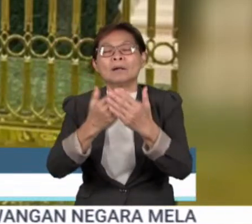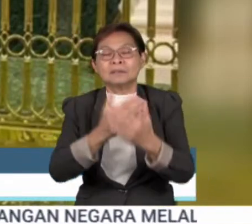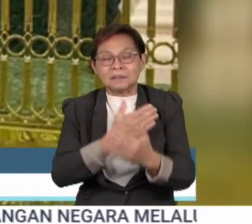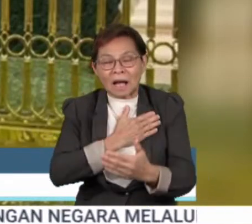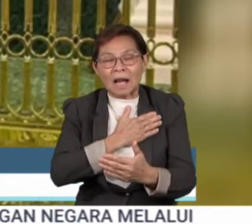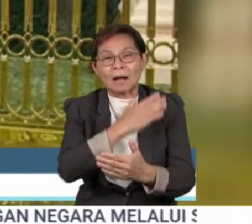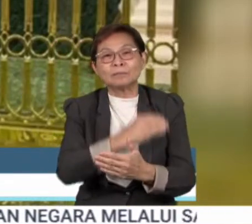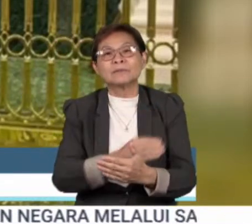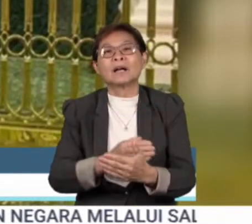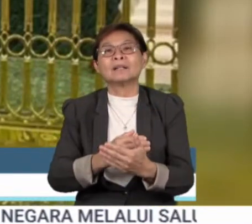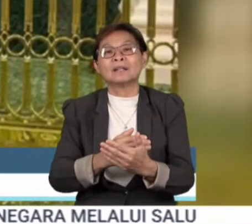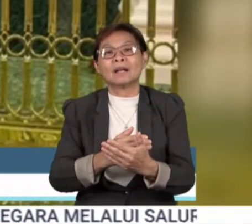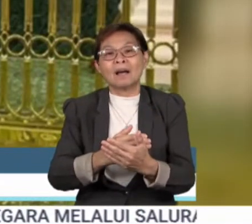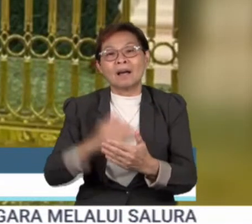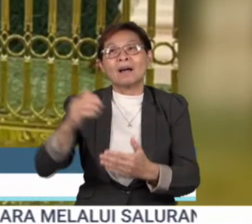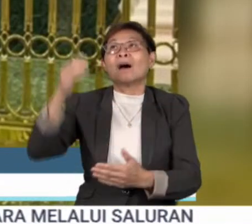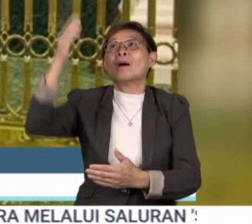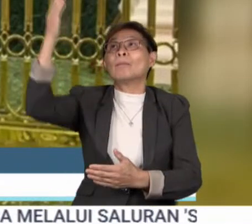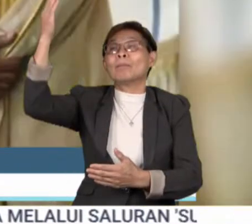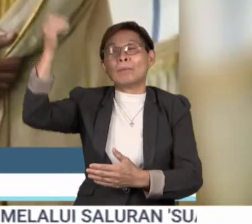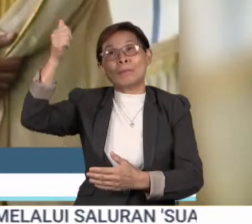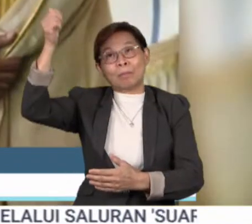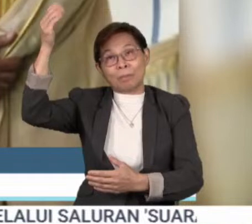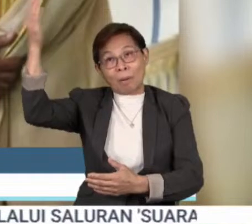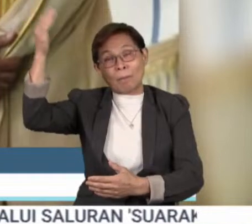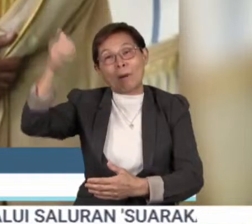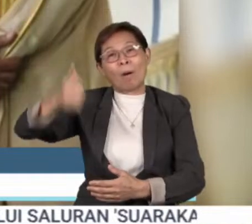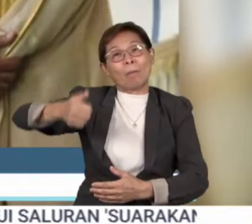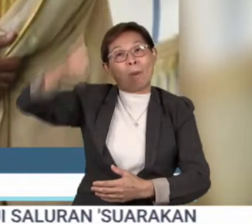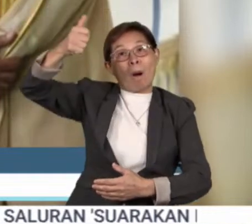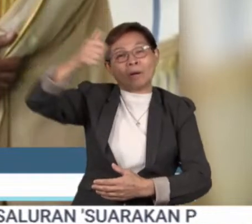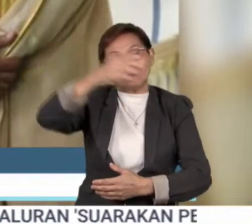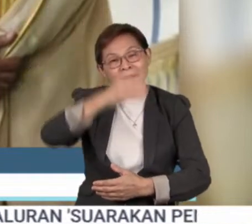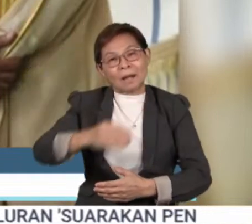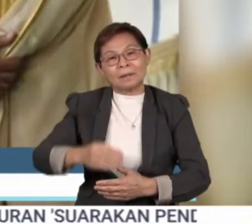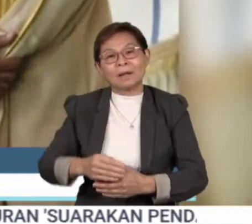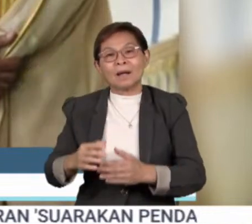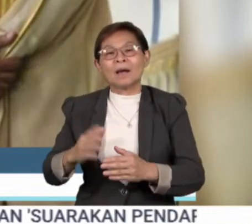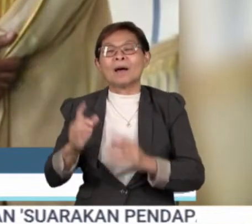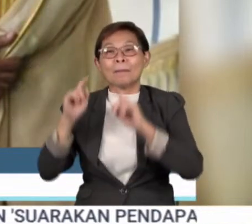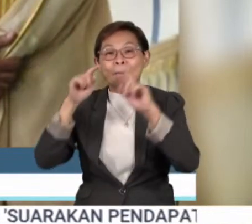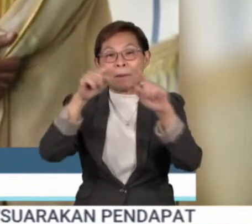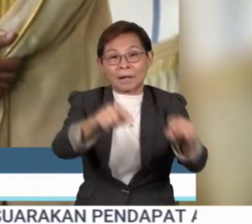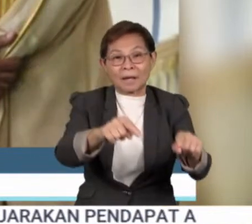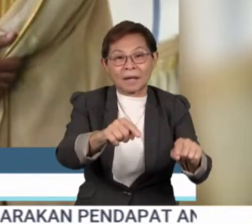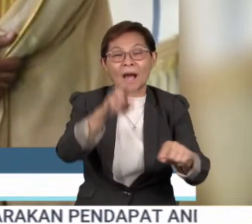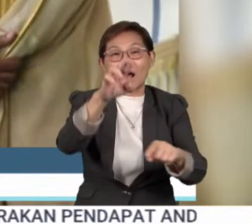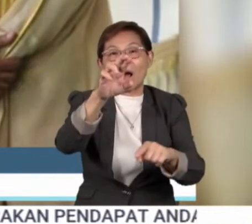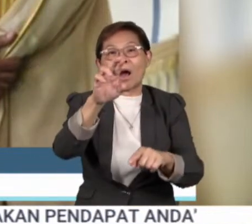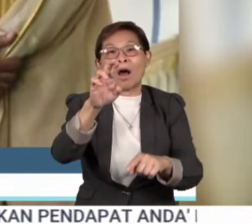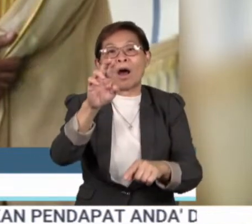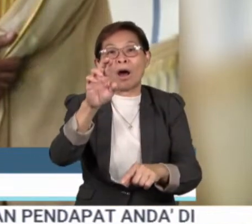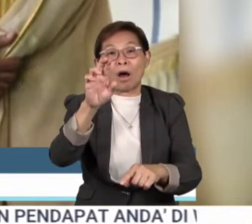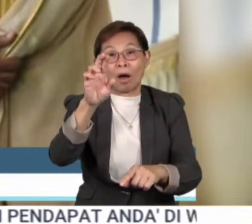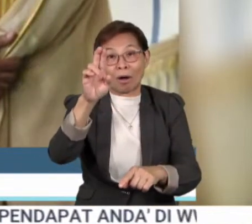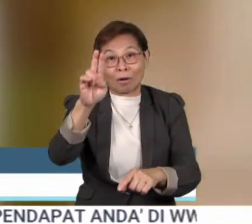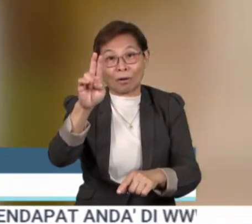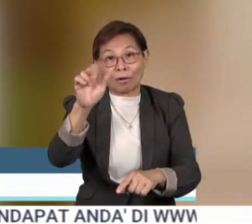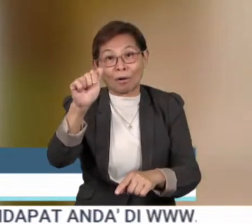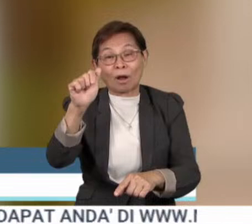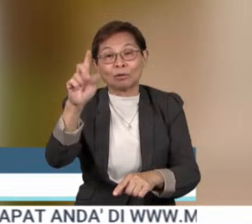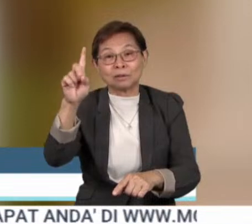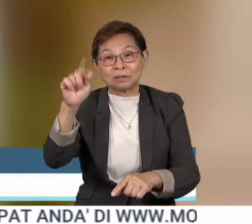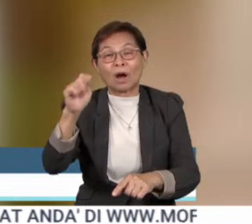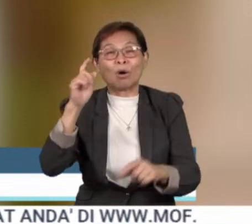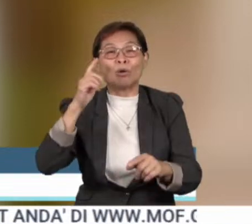selawat kepada junjungan Nabi Muhammad sallallahu alaihi wasallam. Ia disusuli dengan keberangkatan ke raudah Nabi Muhammad sallallahu alaihi wasallam bagi menunaikan solat